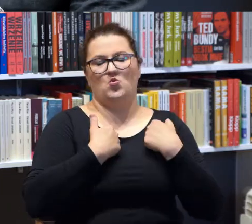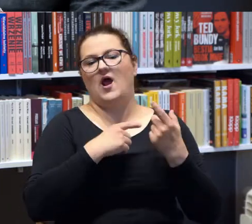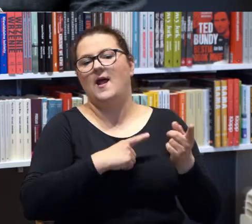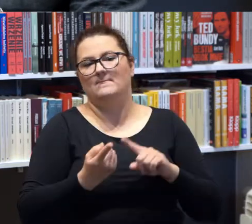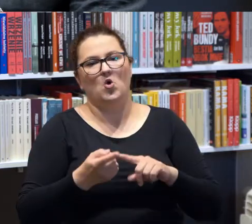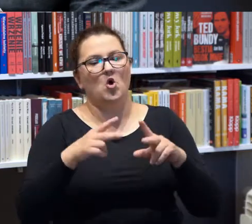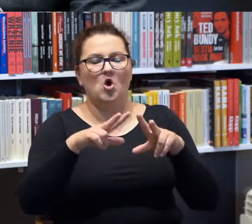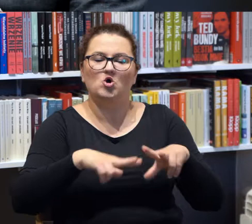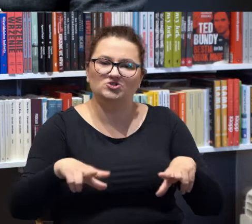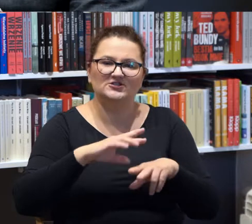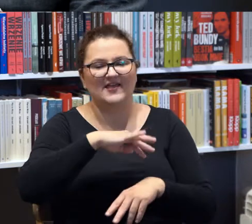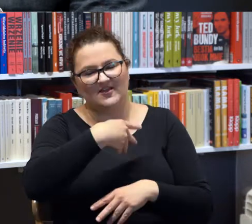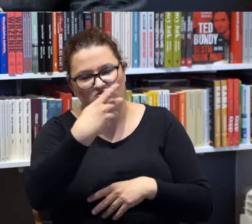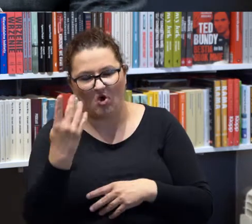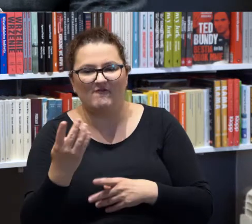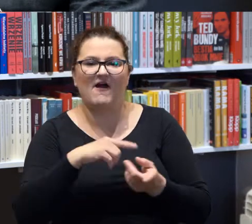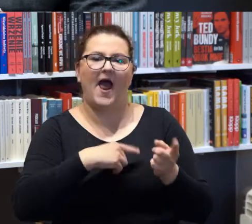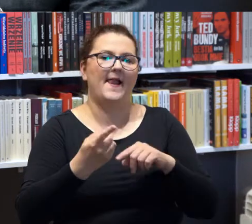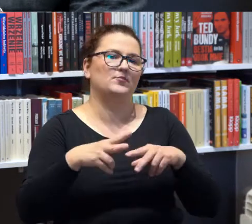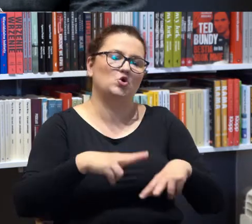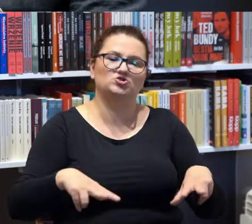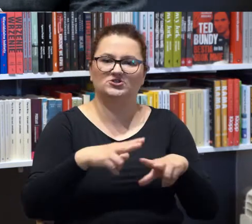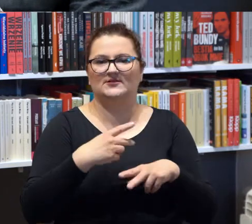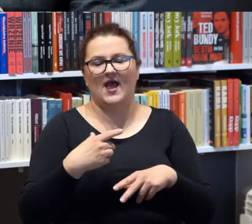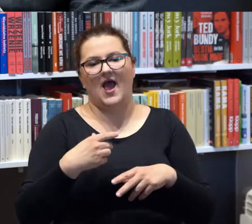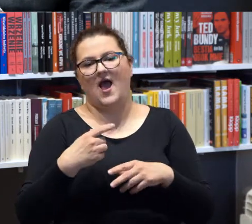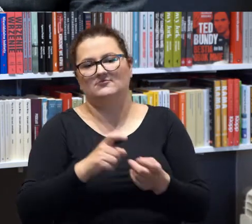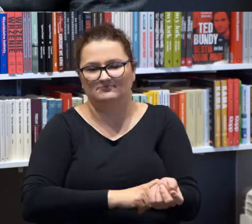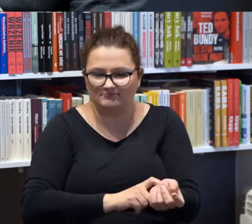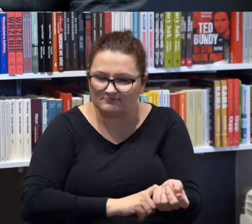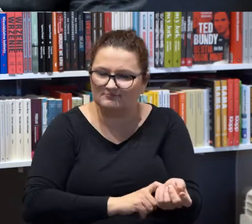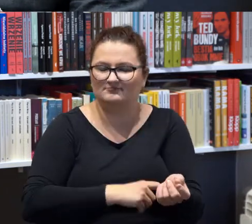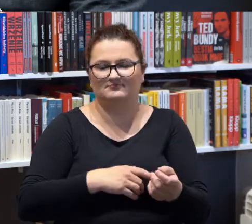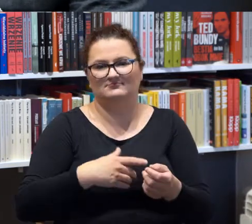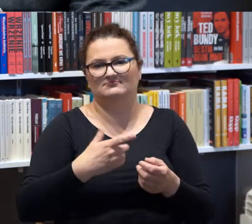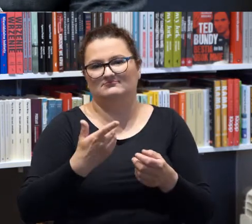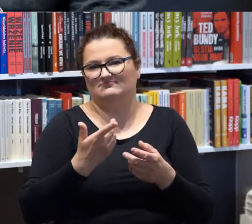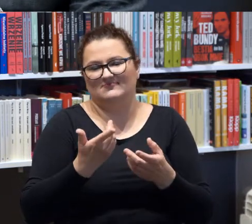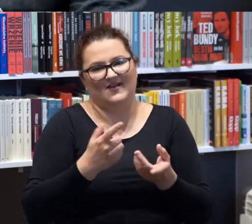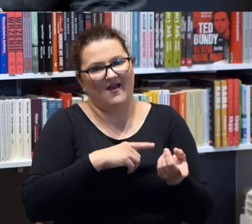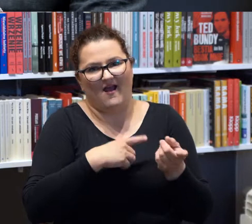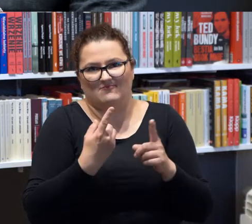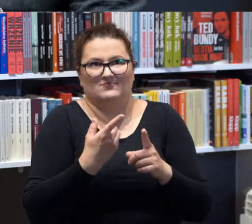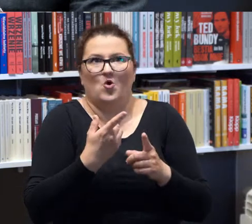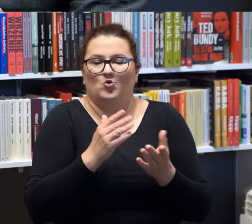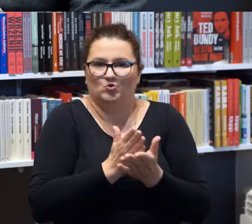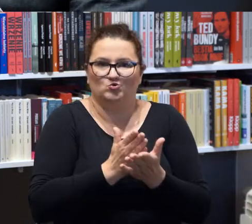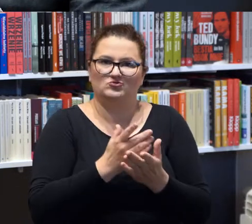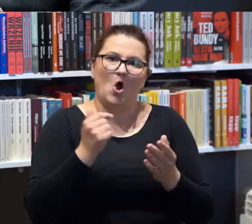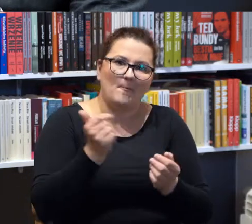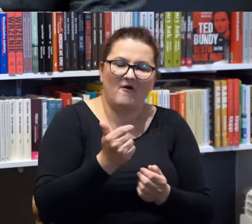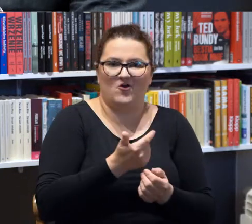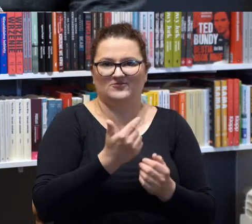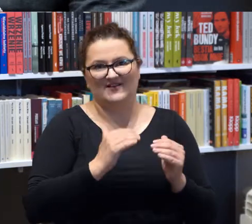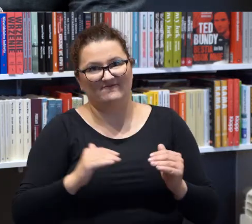rodzina przestaje być traktowana biologicznie, przestaje być koniecznością, przestaje być obowiązkiem, przestaje być najwyższą wartością i to